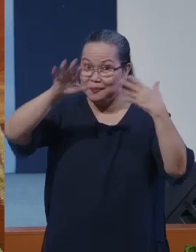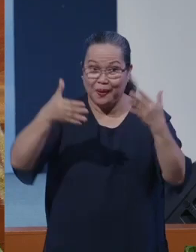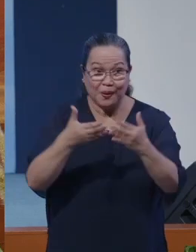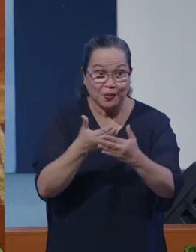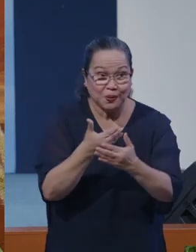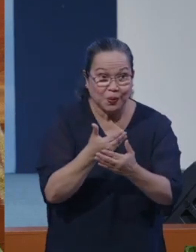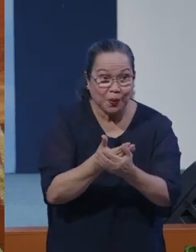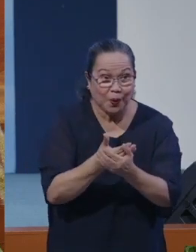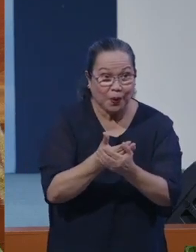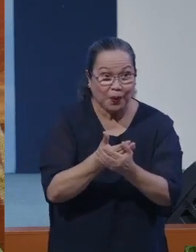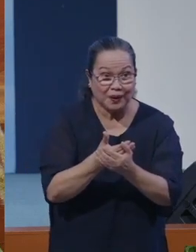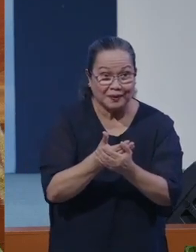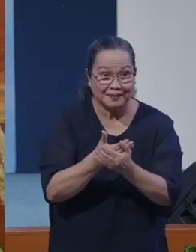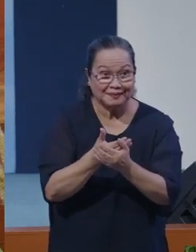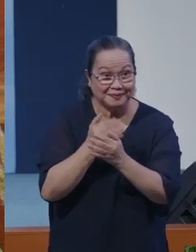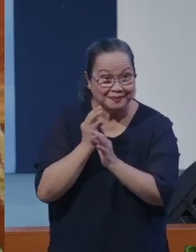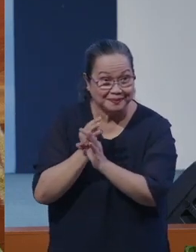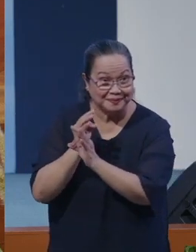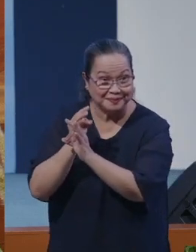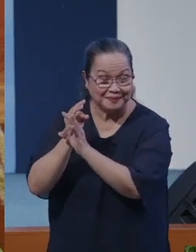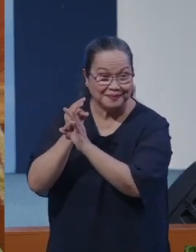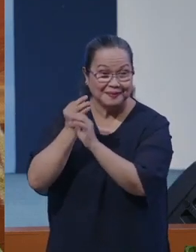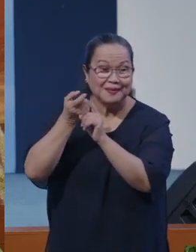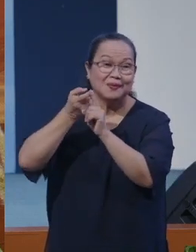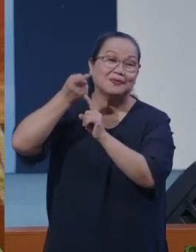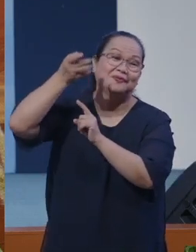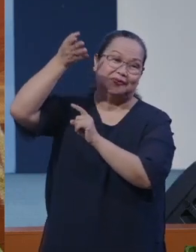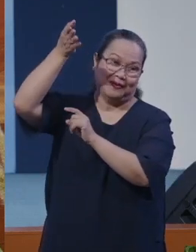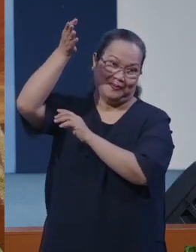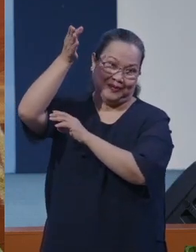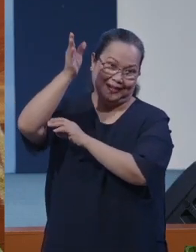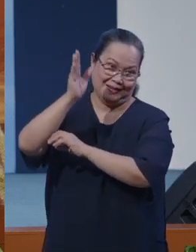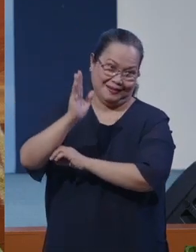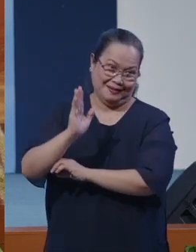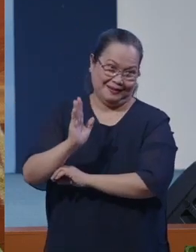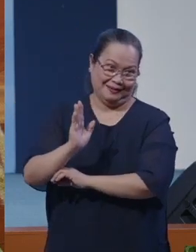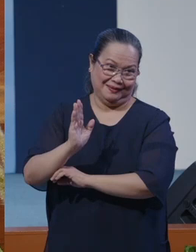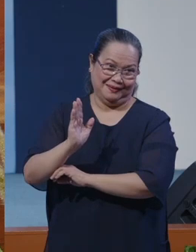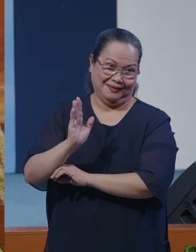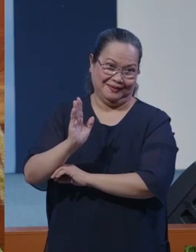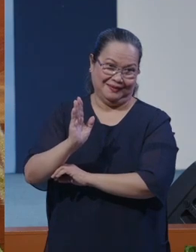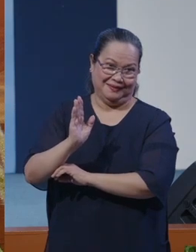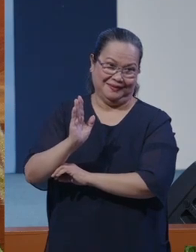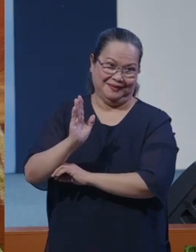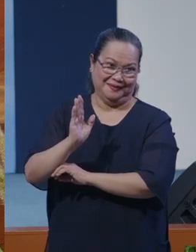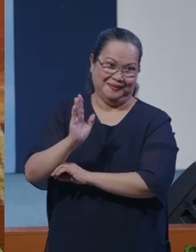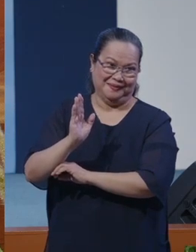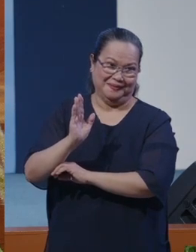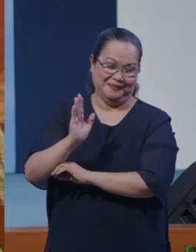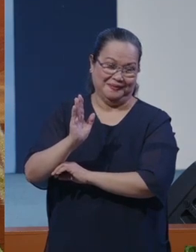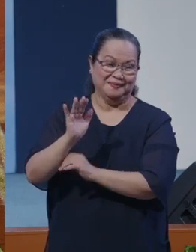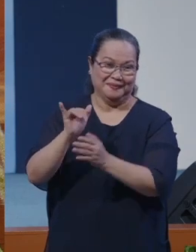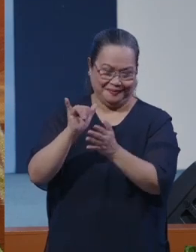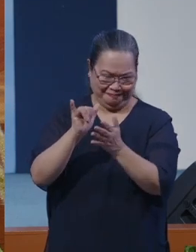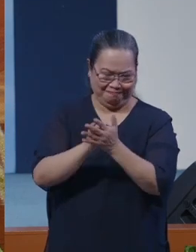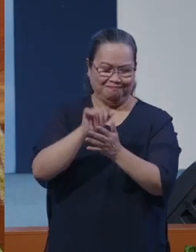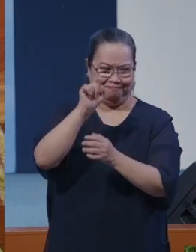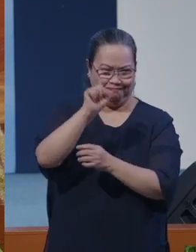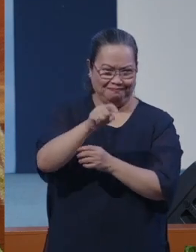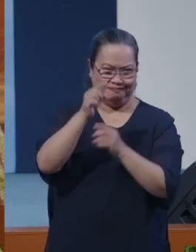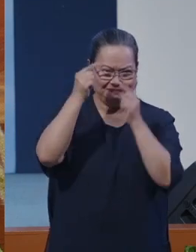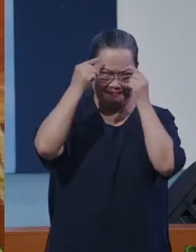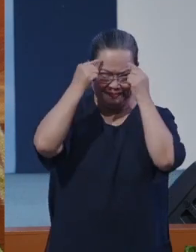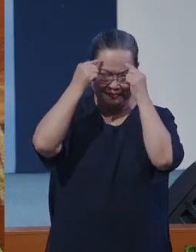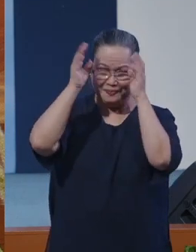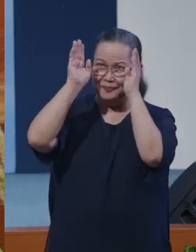aking tinatangkilik ay nagmumula sa ating Panginoon. Ganyan po dapat ang ating